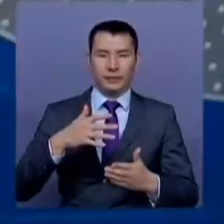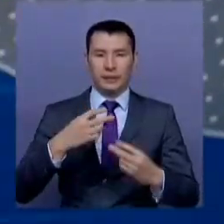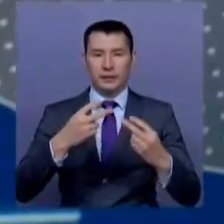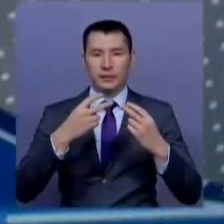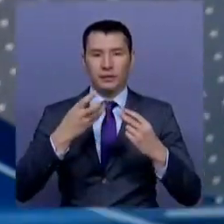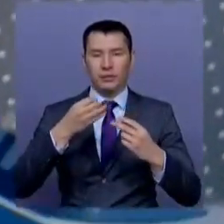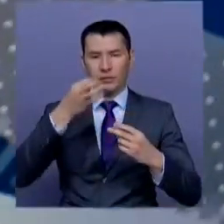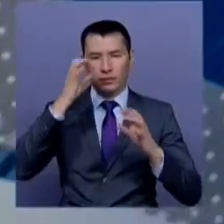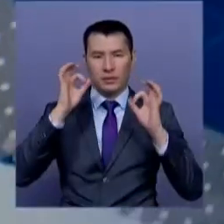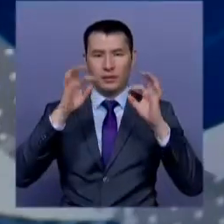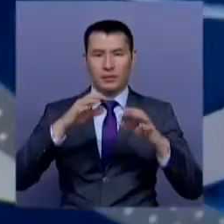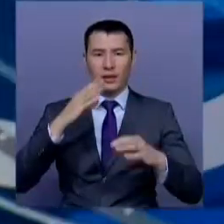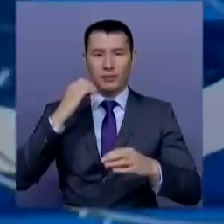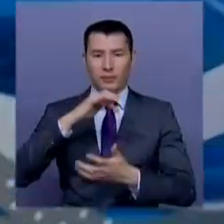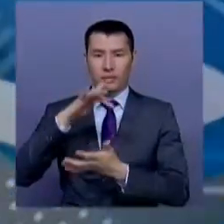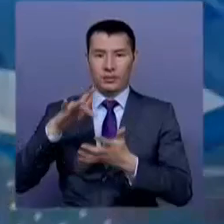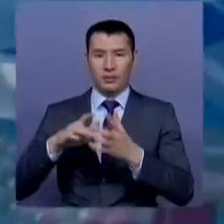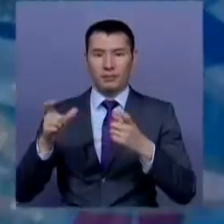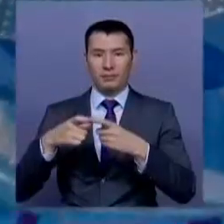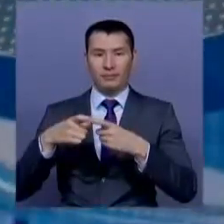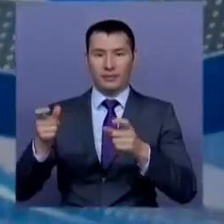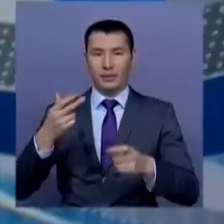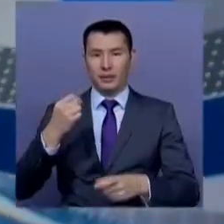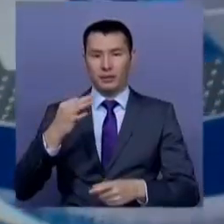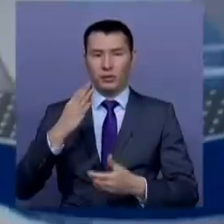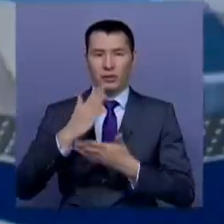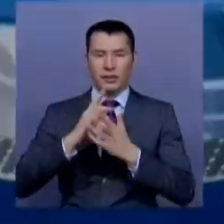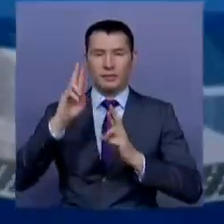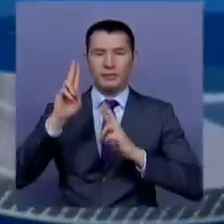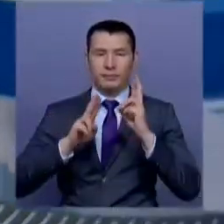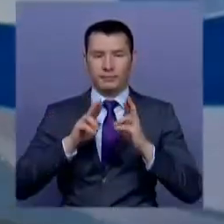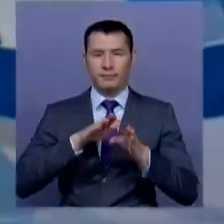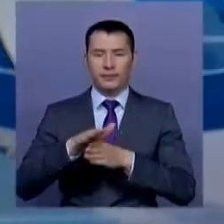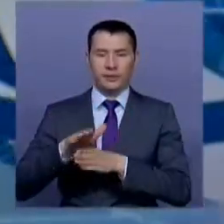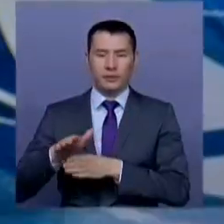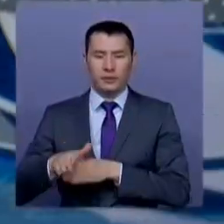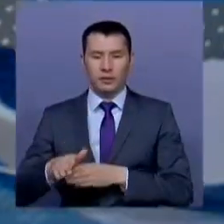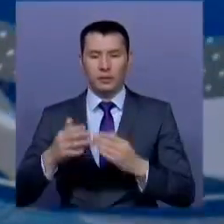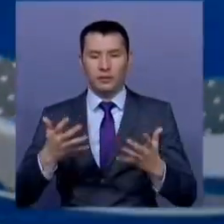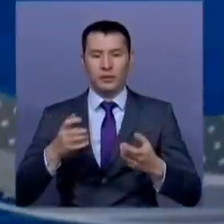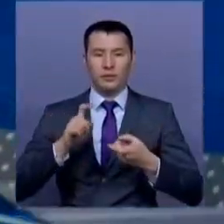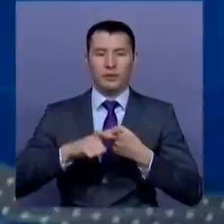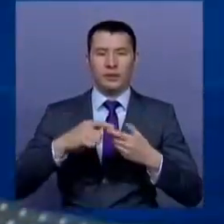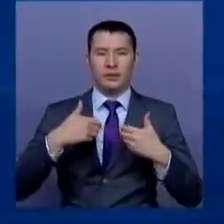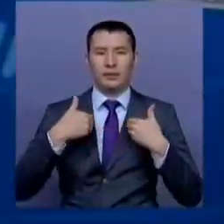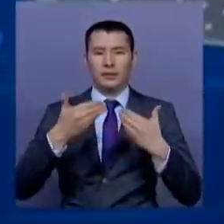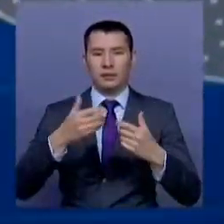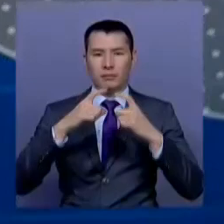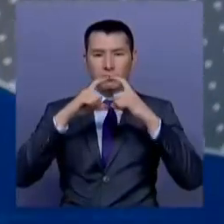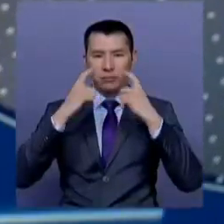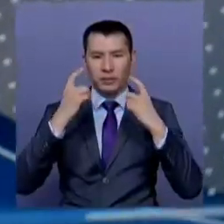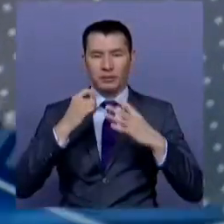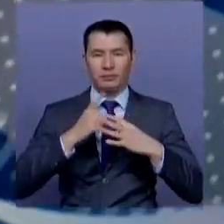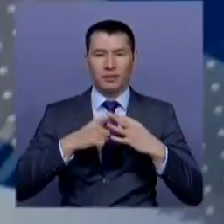что в Алматы продолжает действовать карантин, несмотря на отмену режима чрезвычайного положения. В этой связи рекомендуется носить маски и